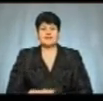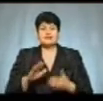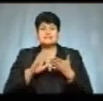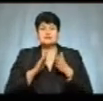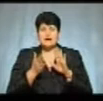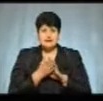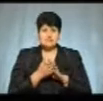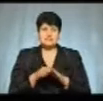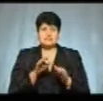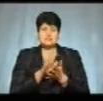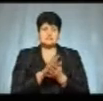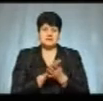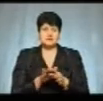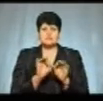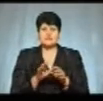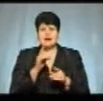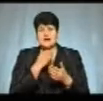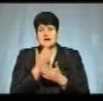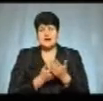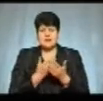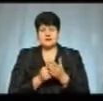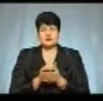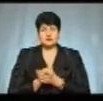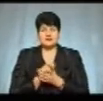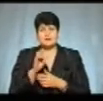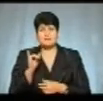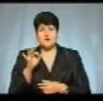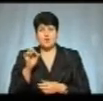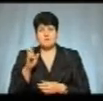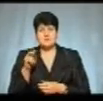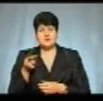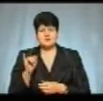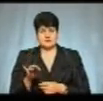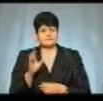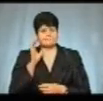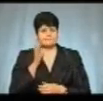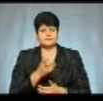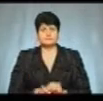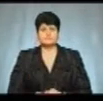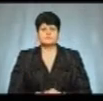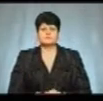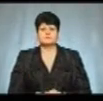Ситуацію з відходами також прокоментував радник товариства «Біобластер». Давайте почуємо.